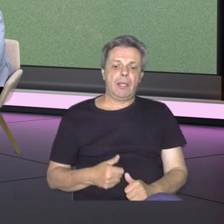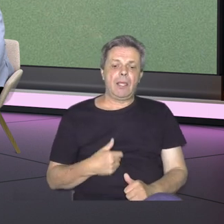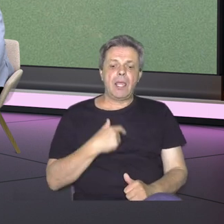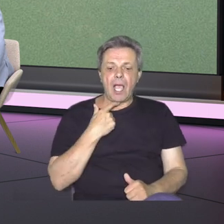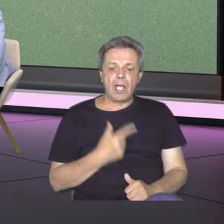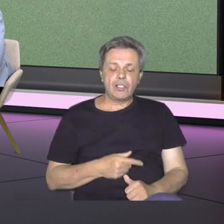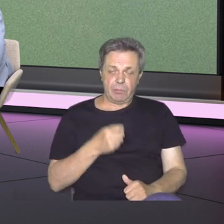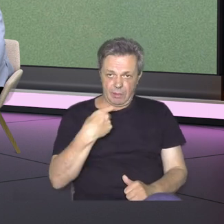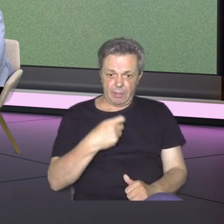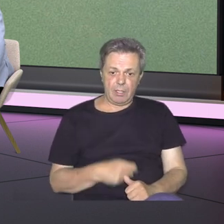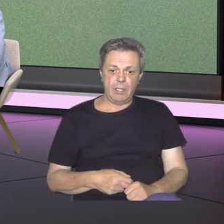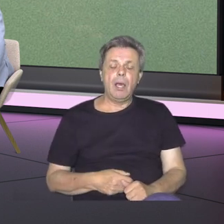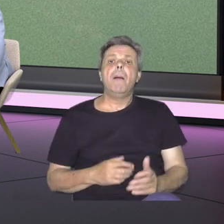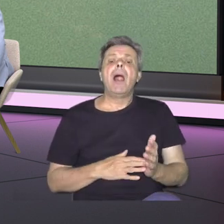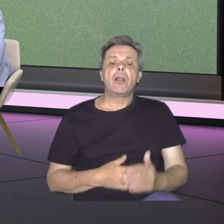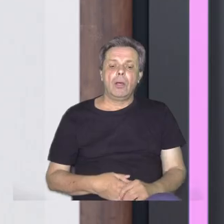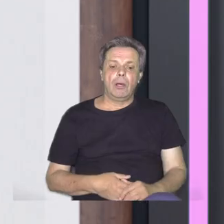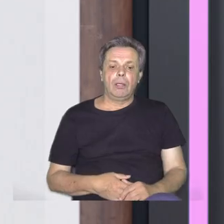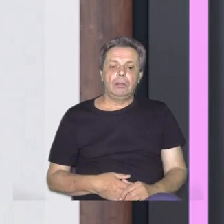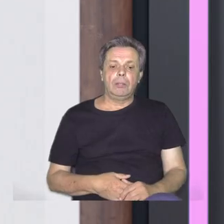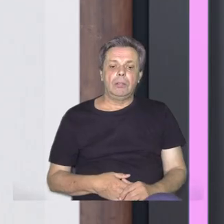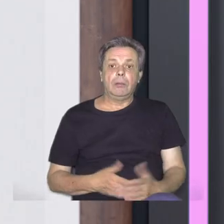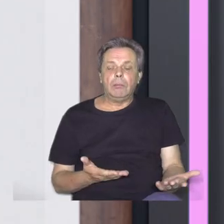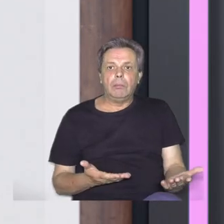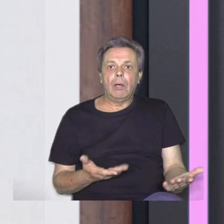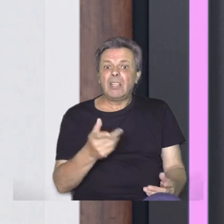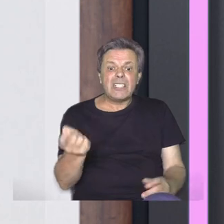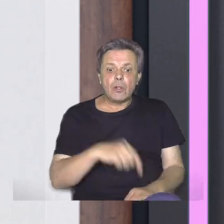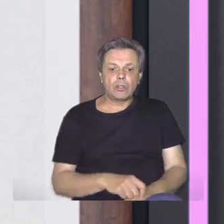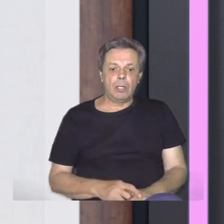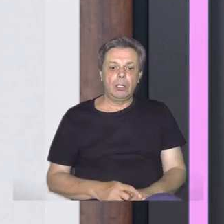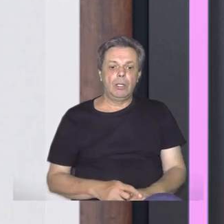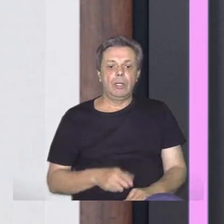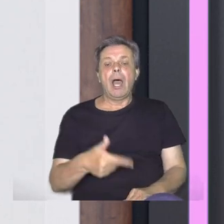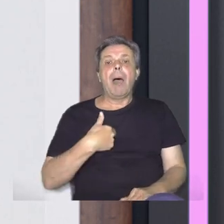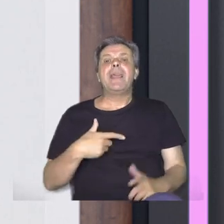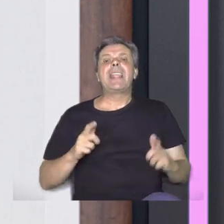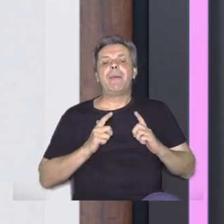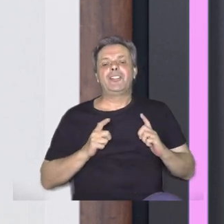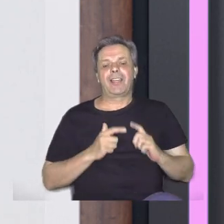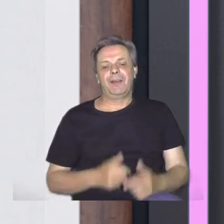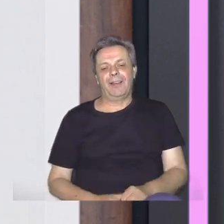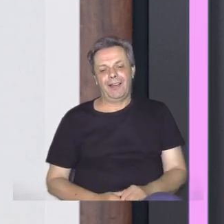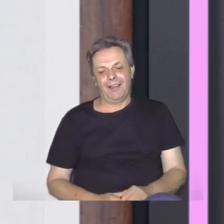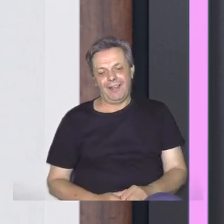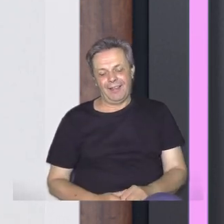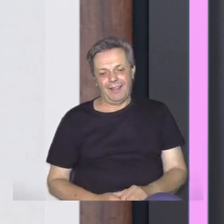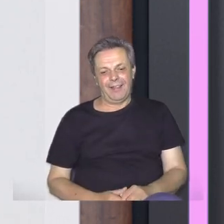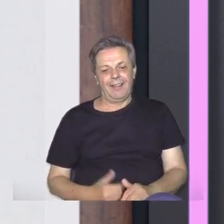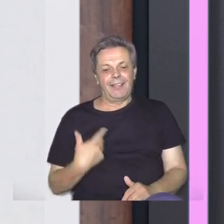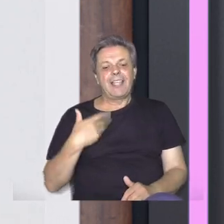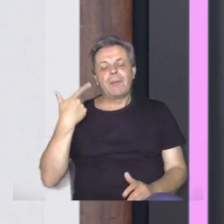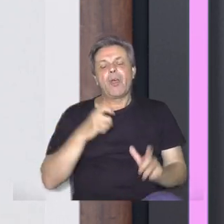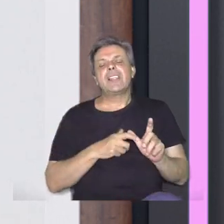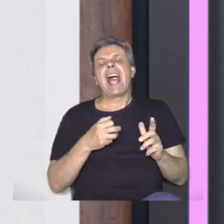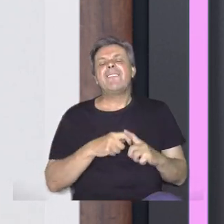njemu kažem, kucnem ga, Markiću, kaže on, Stipe, pa došao si. A mi te čekamo. Madaka. Jesi